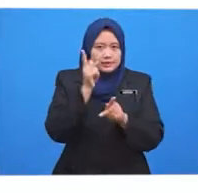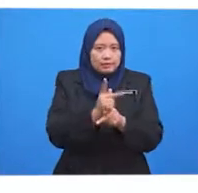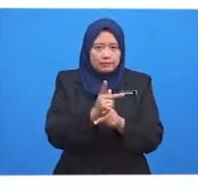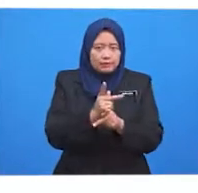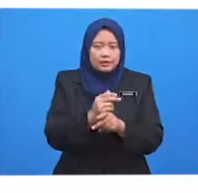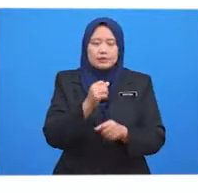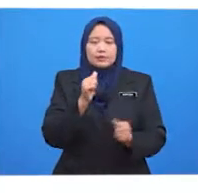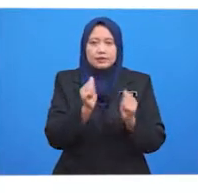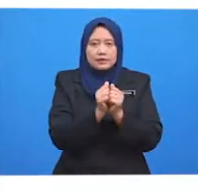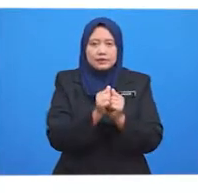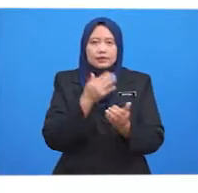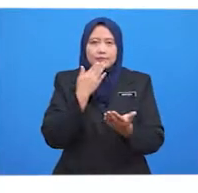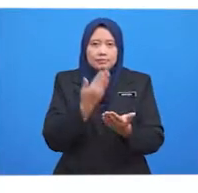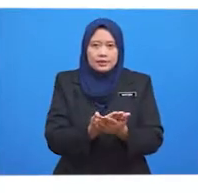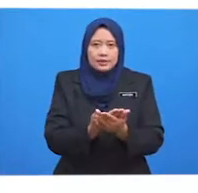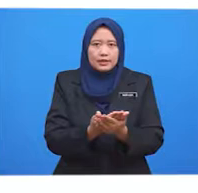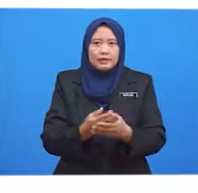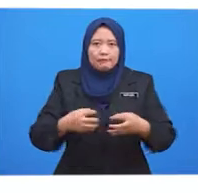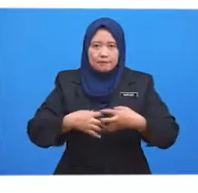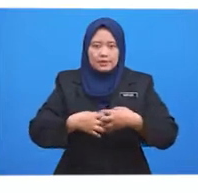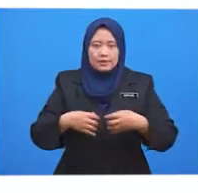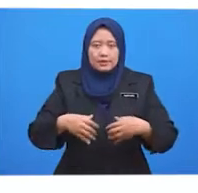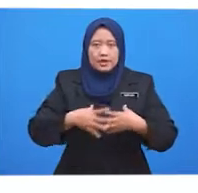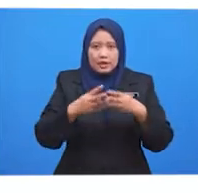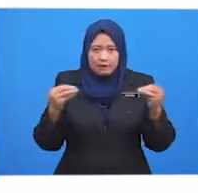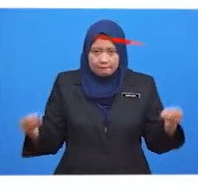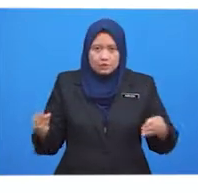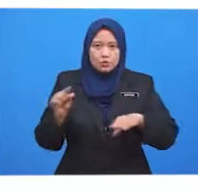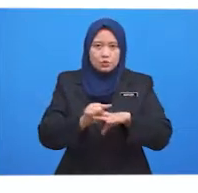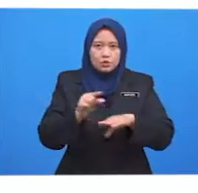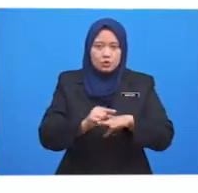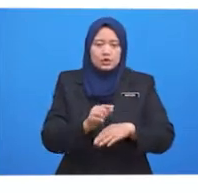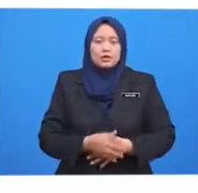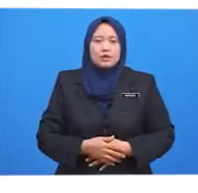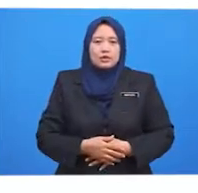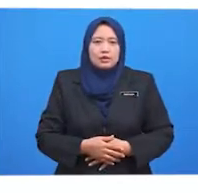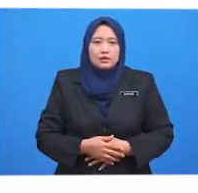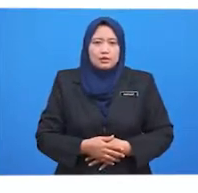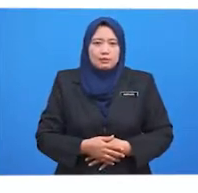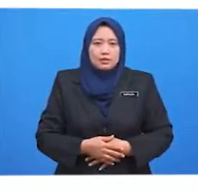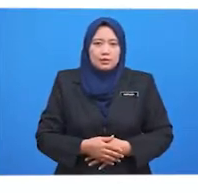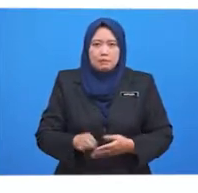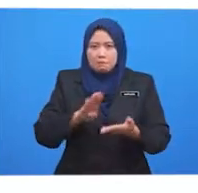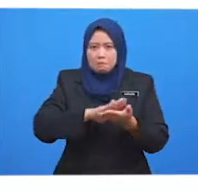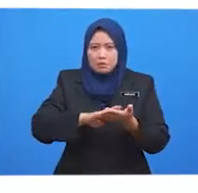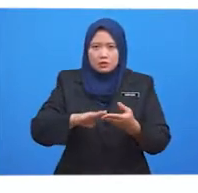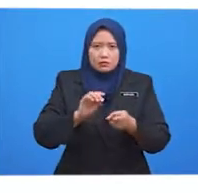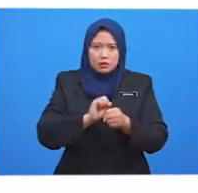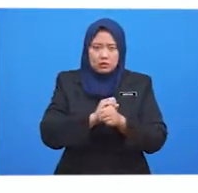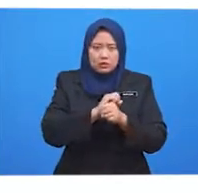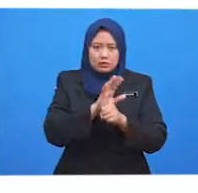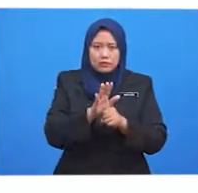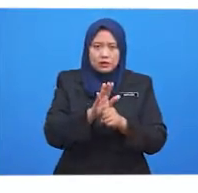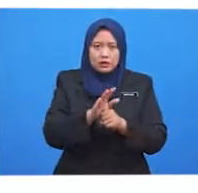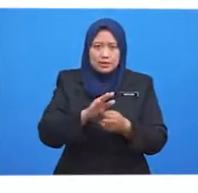baik mesin selepas diguna. 16. Membasmi kuman. Lap dengan alkohol